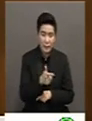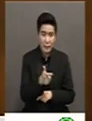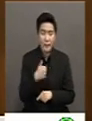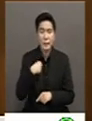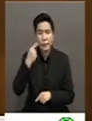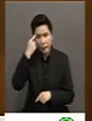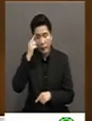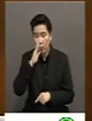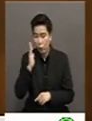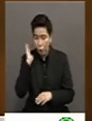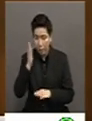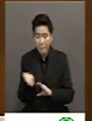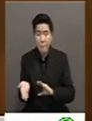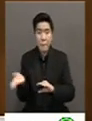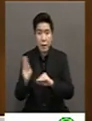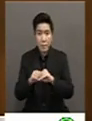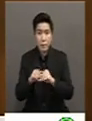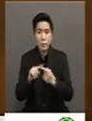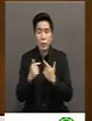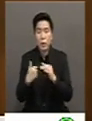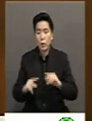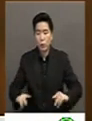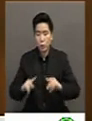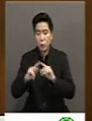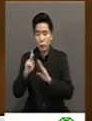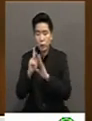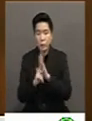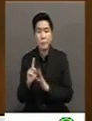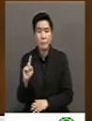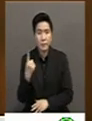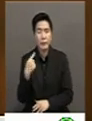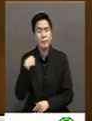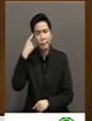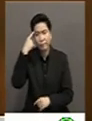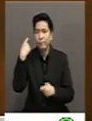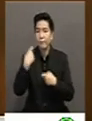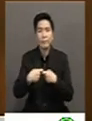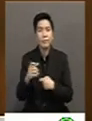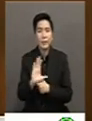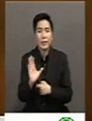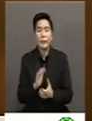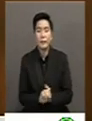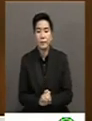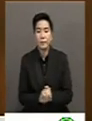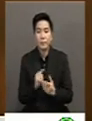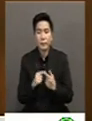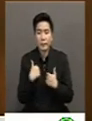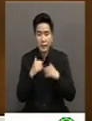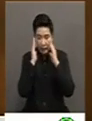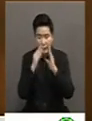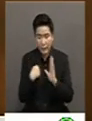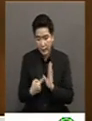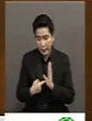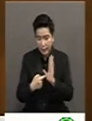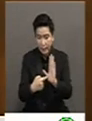ฉะนั้นก็ถ้าเราจะเพิ่มตรงนี้ก็คือออกกับกระทรวงใหม่ก็คงไม่ยากก็ตั้งใจเราเสนอเข้า